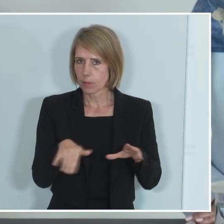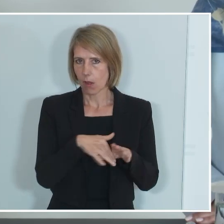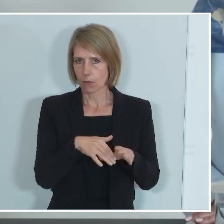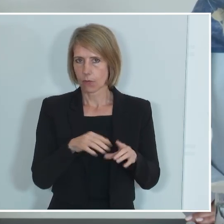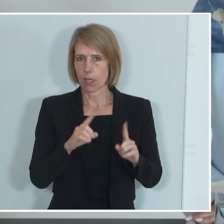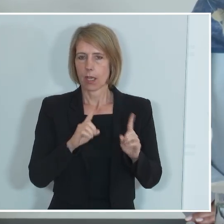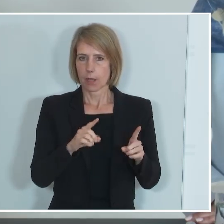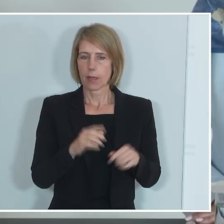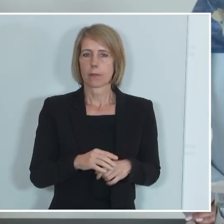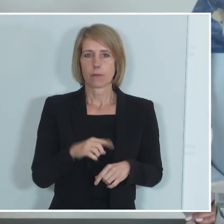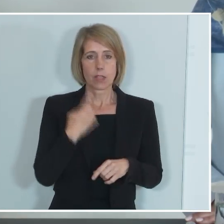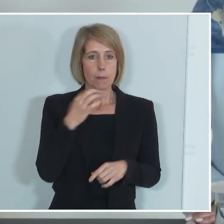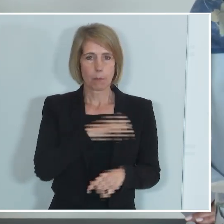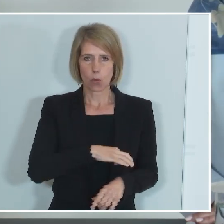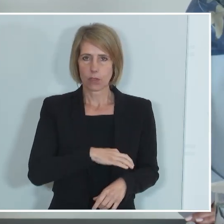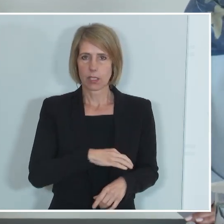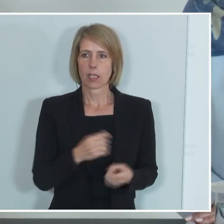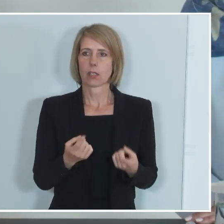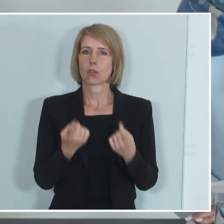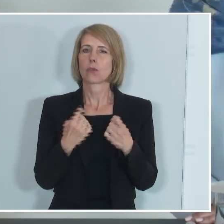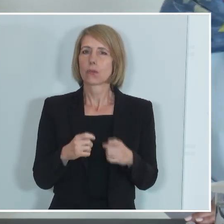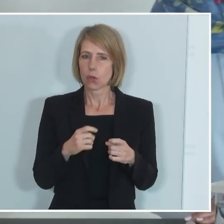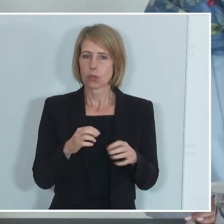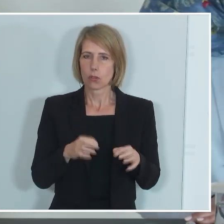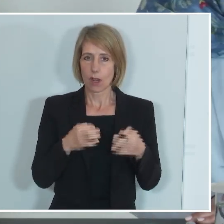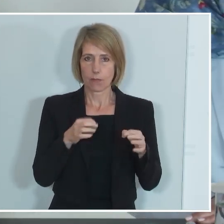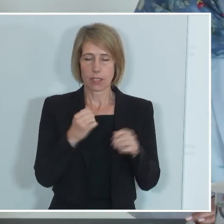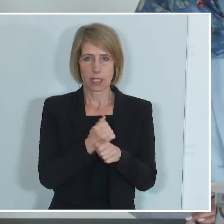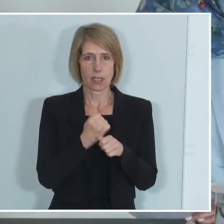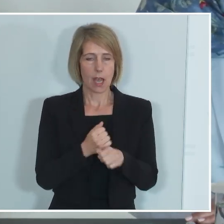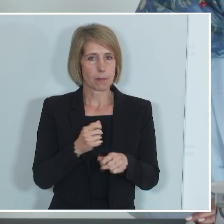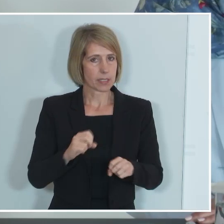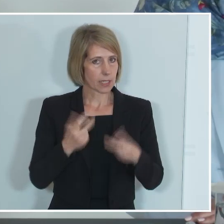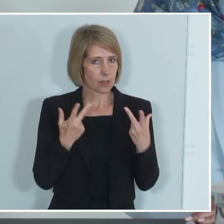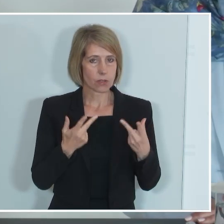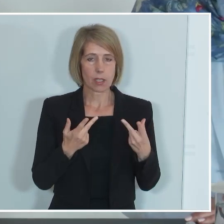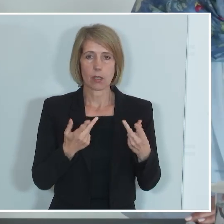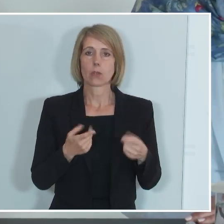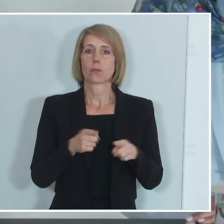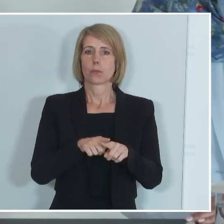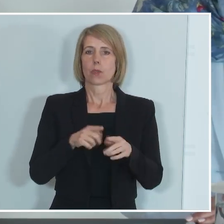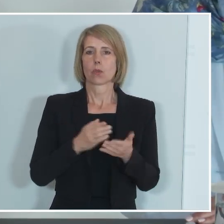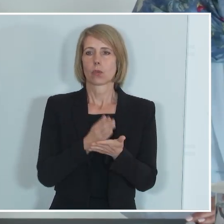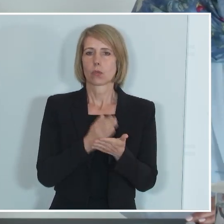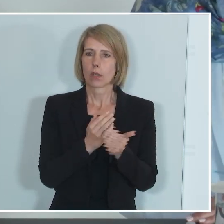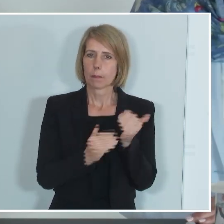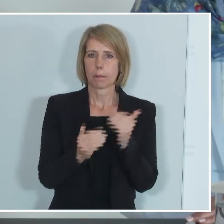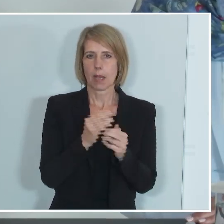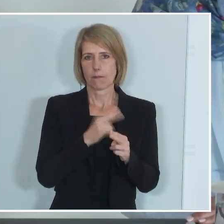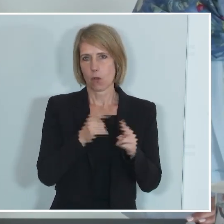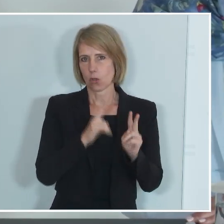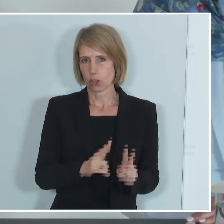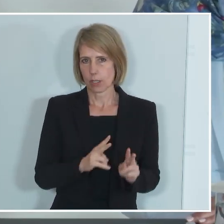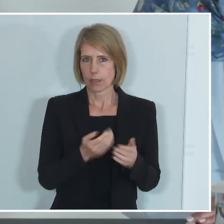verlassen haben. Also wir profitieren sowohl durch qualifizierte Arbeitskräfte als auch durch mehr Wohlstand,